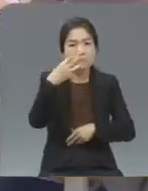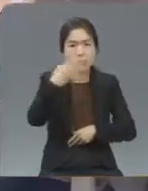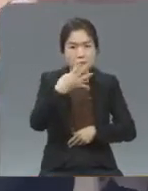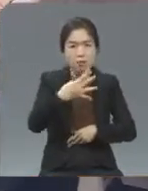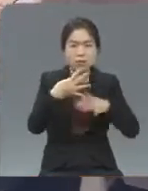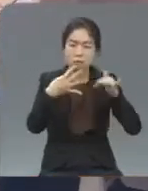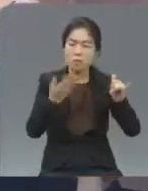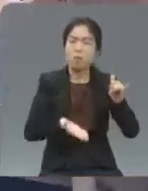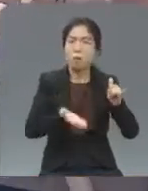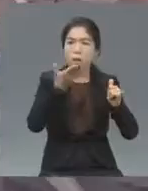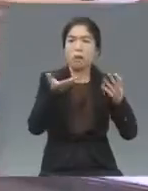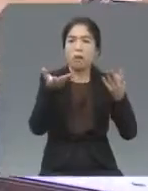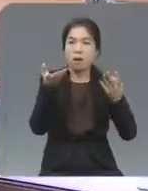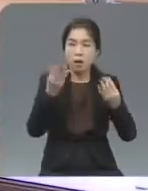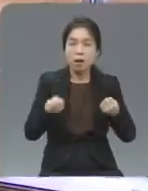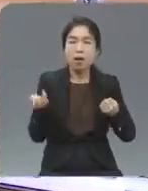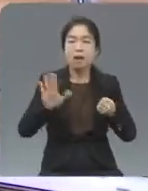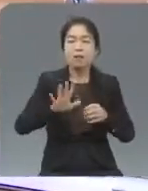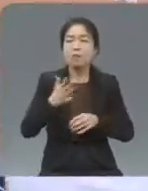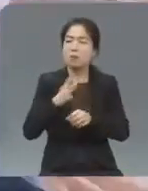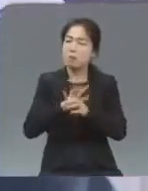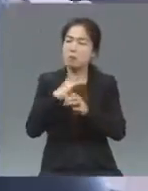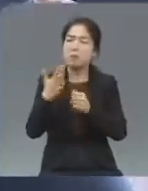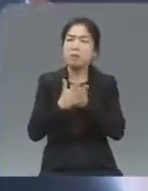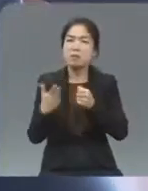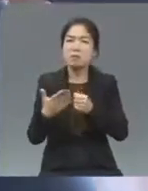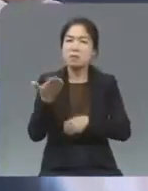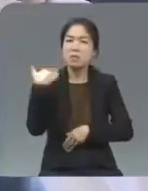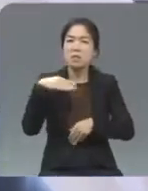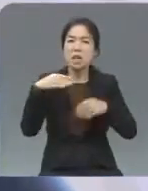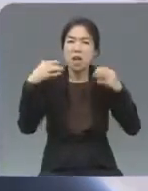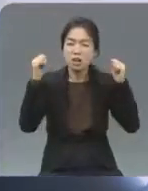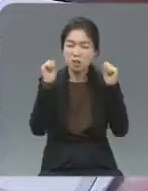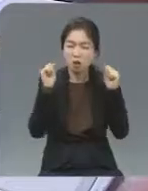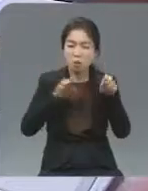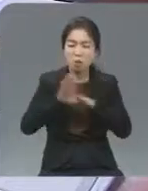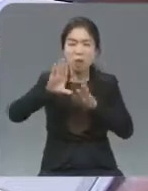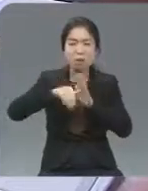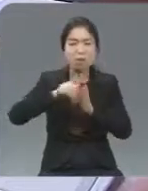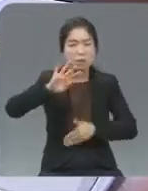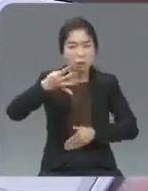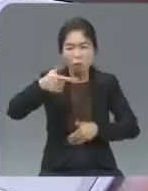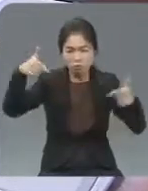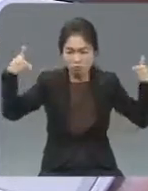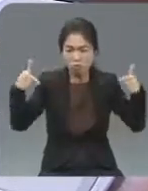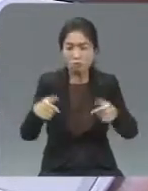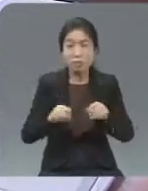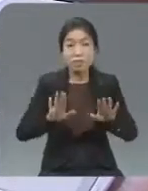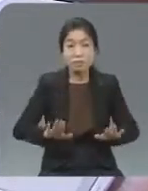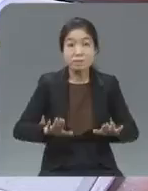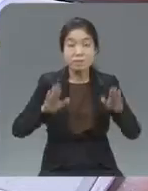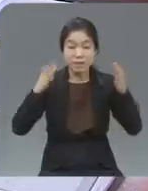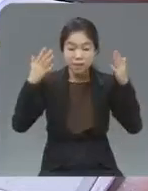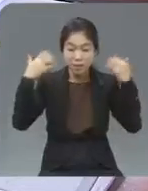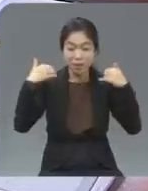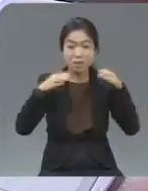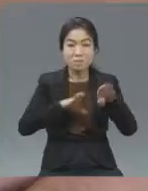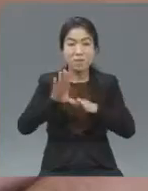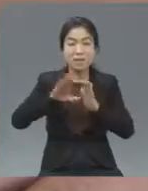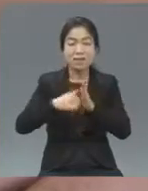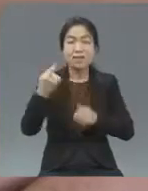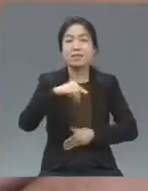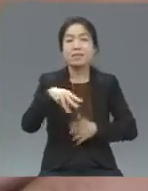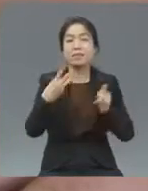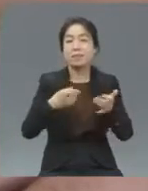달했지만 코로나19 여파로 지난 겨울방학에는 400명대로 급감했습니다. 그러다 이번 여름방학에는 학생 1,300여